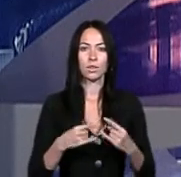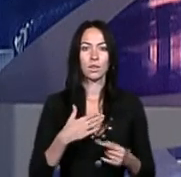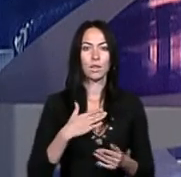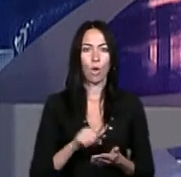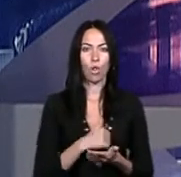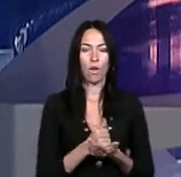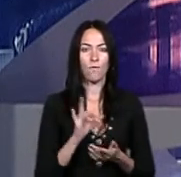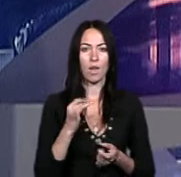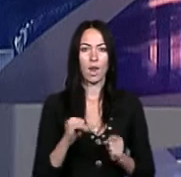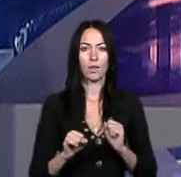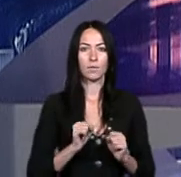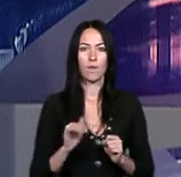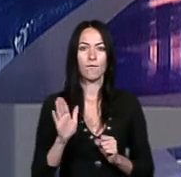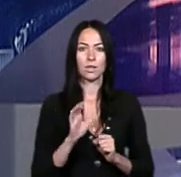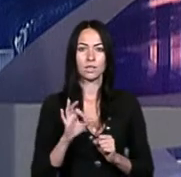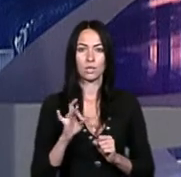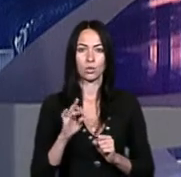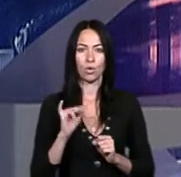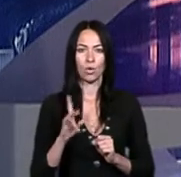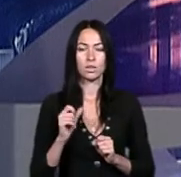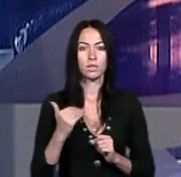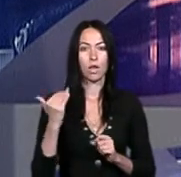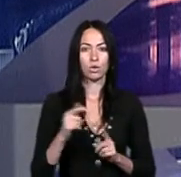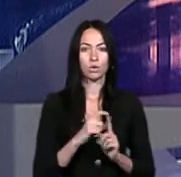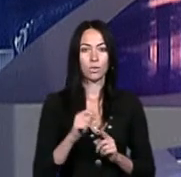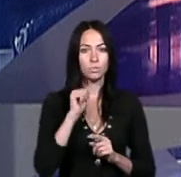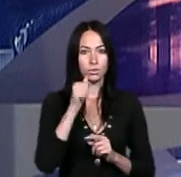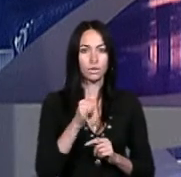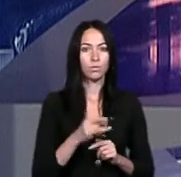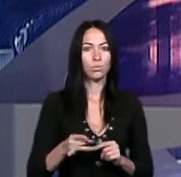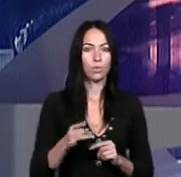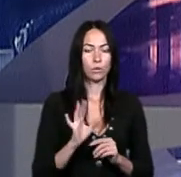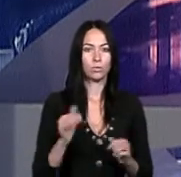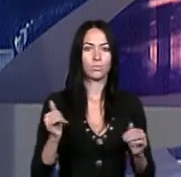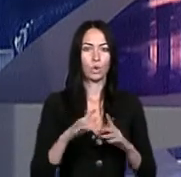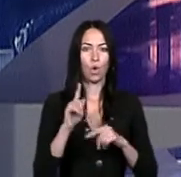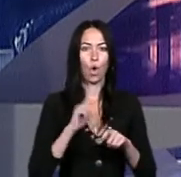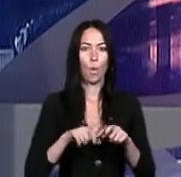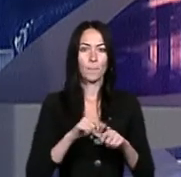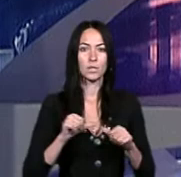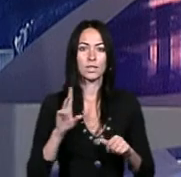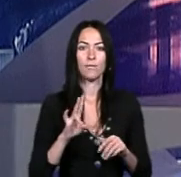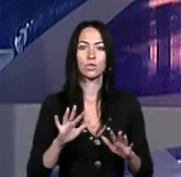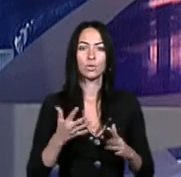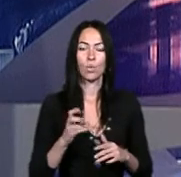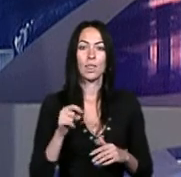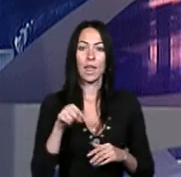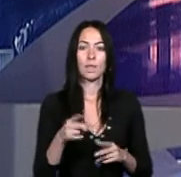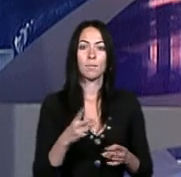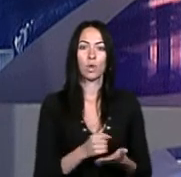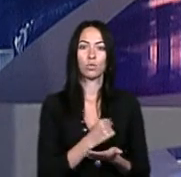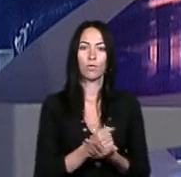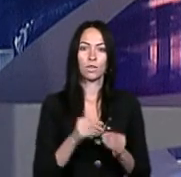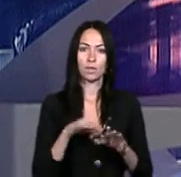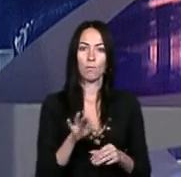голова реадміністрації Василь Сорокін. За його словами, завтра у районі зберуть комісію з надзвичайних ситуацій. На ній мають ухвалити